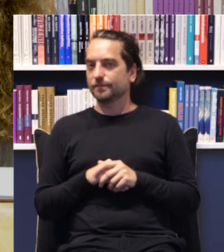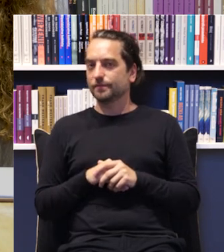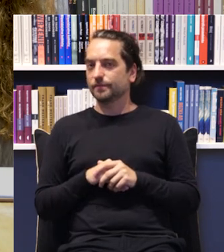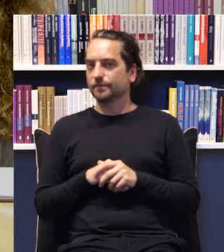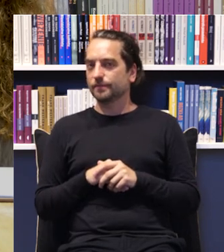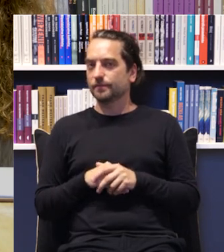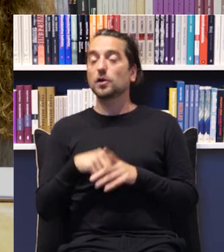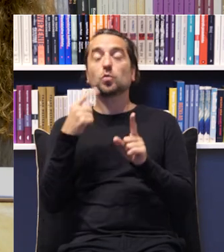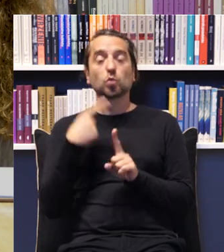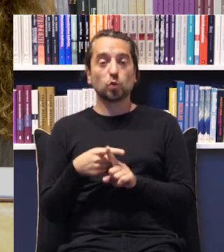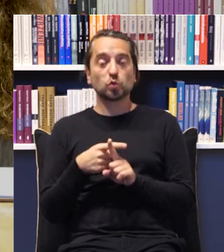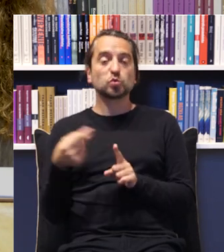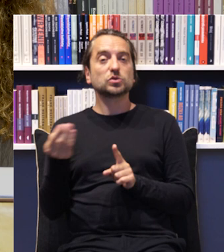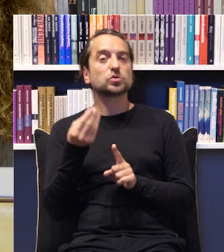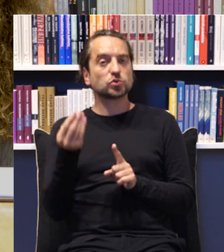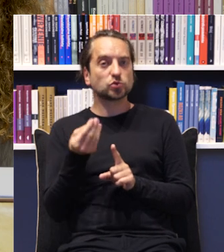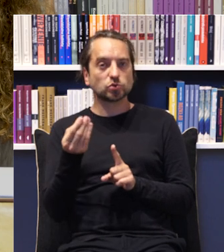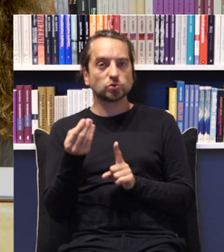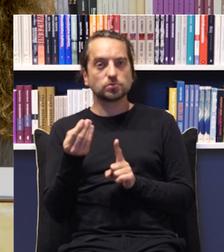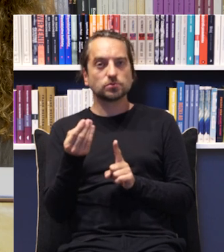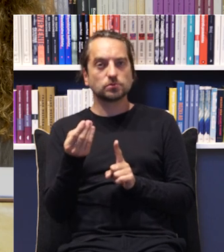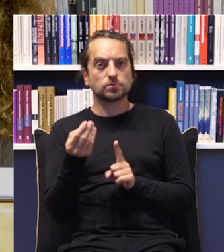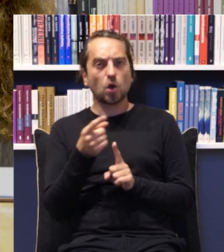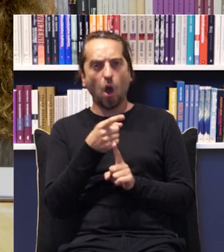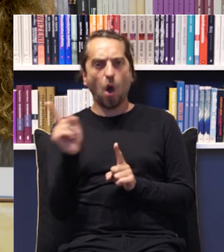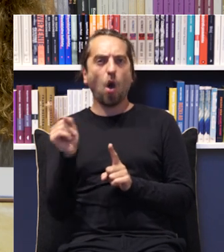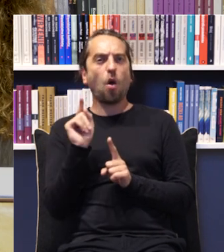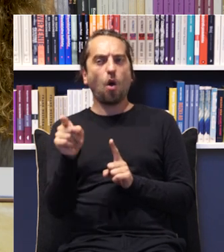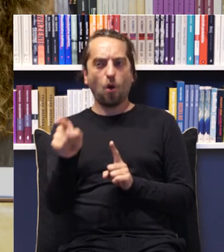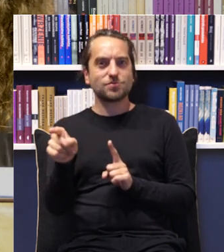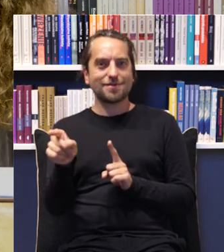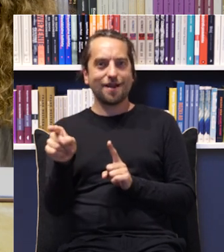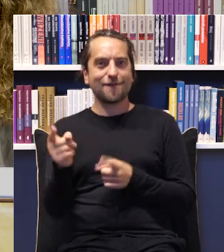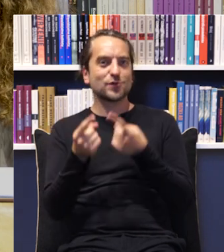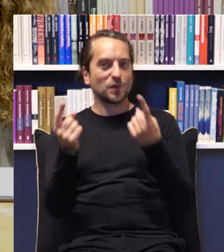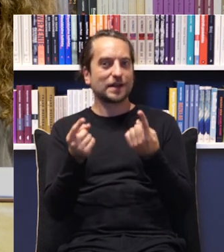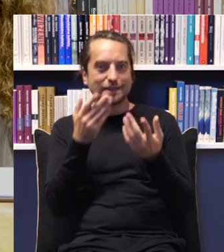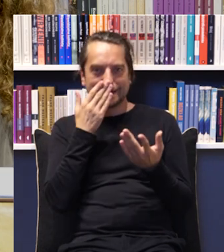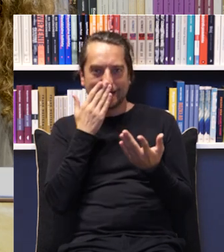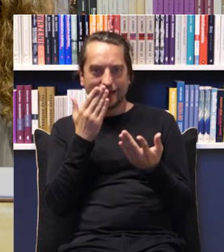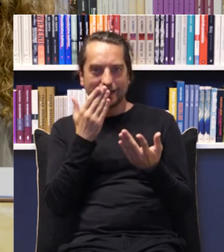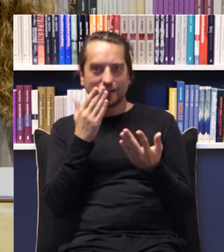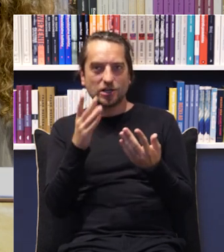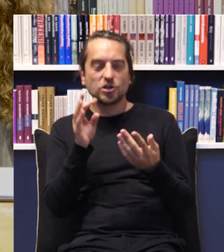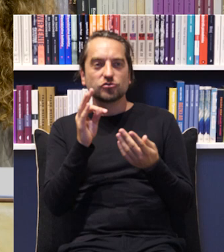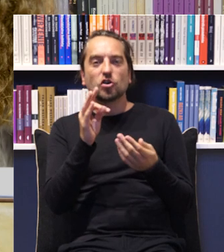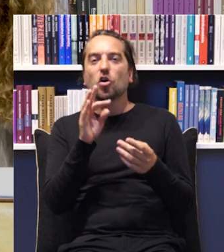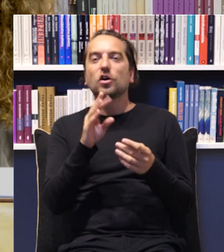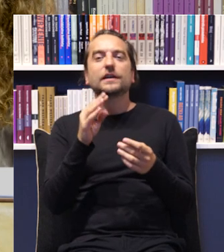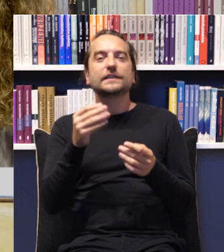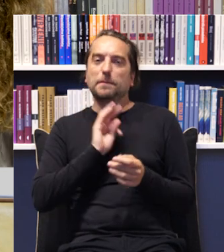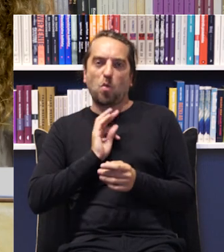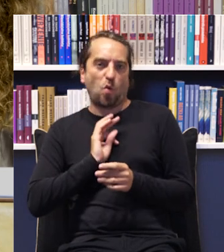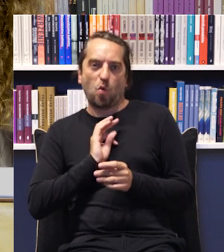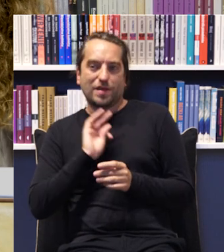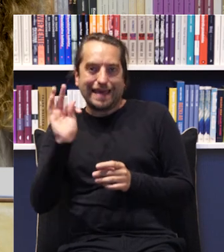Plus to, że ona też najczęściej jest w sytuacjach, kiedy wchodzi w cudze fantazje, to nie są